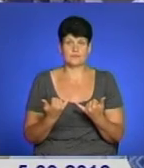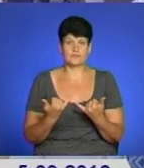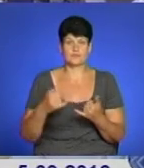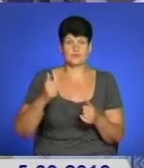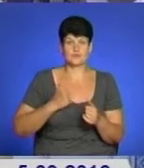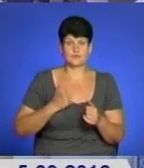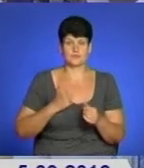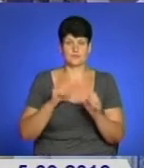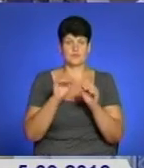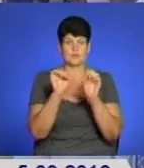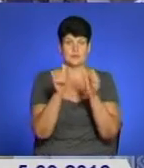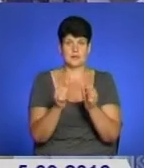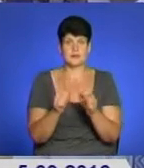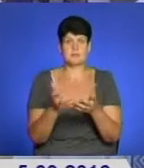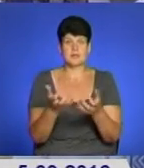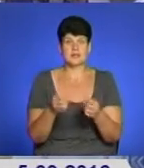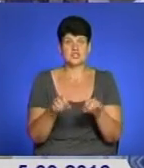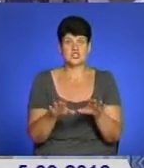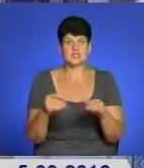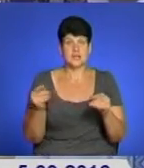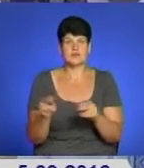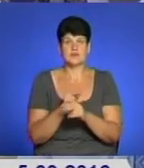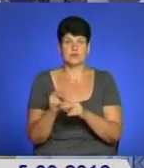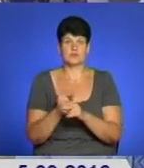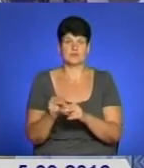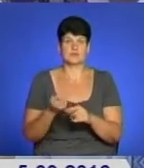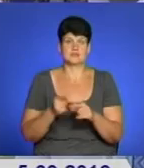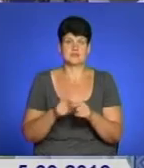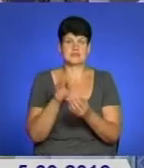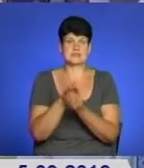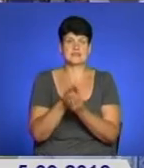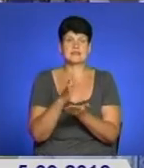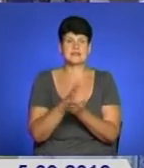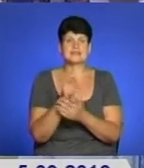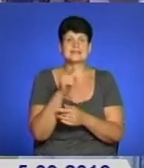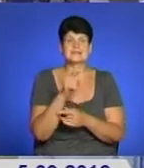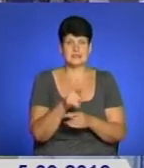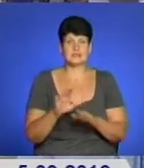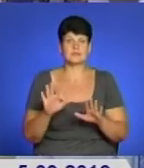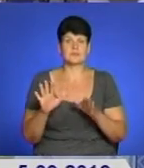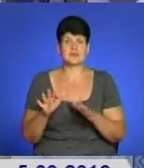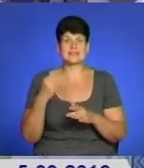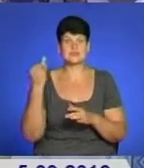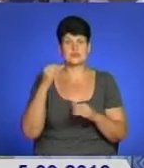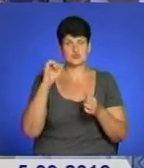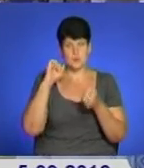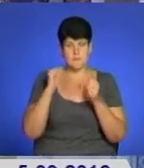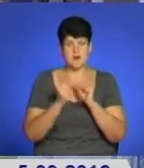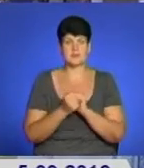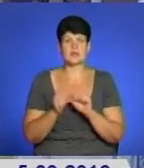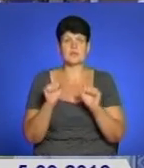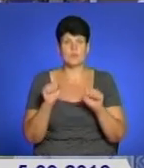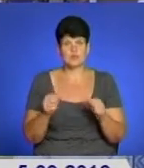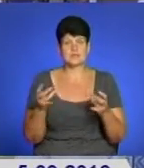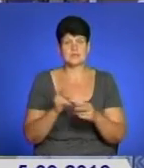меморіалу прийняли рішення відновити даний центр, тому що він фактично є одним із тих елементів історичної пам'яті, на яких можна і